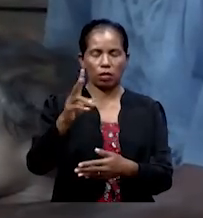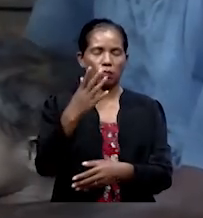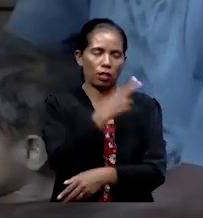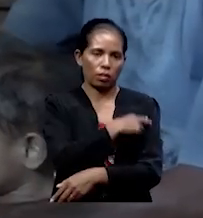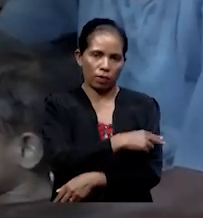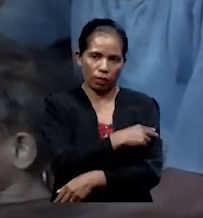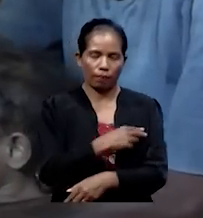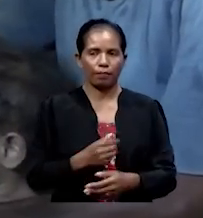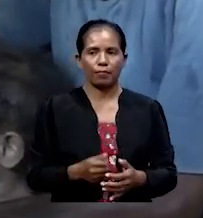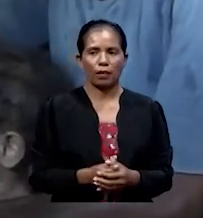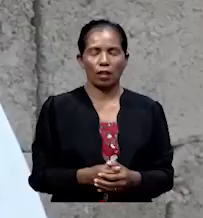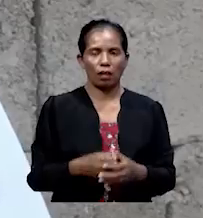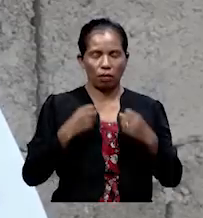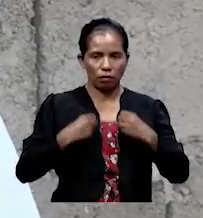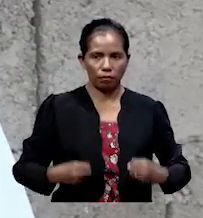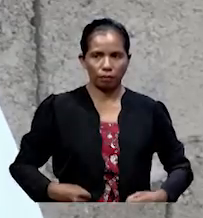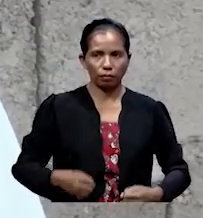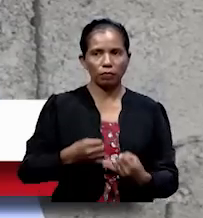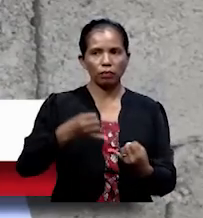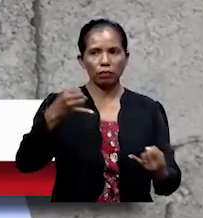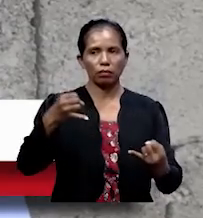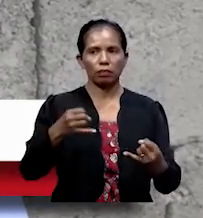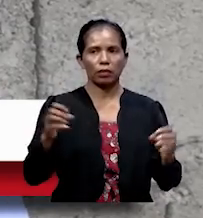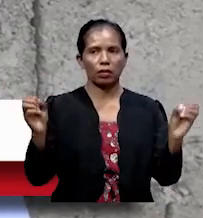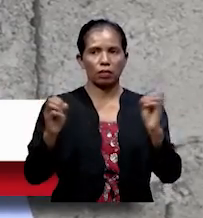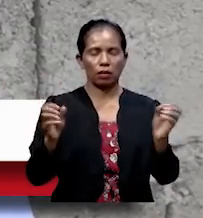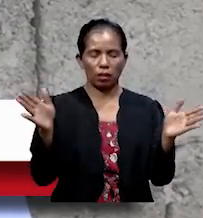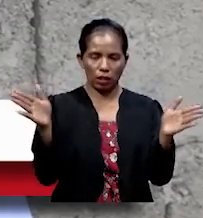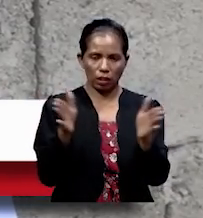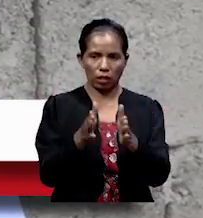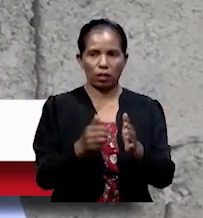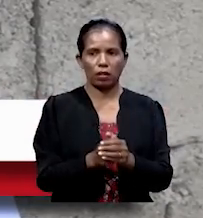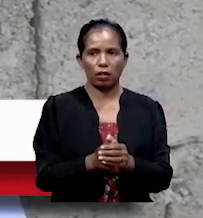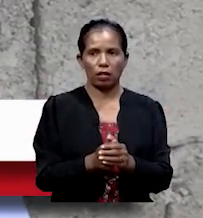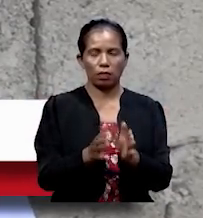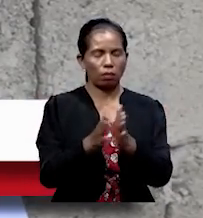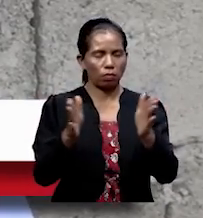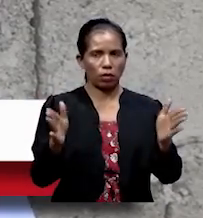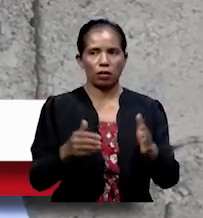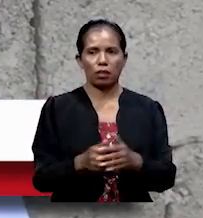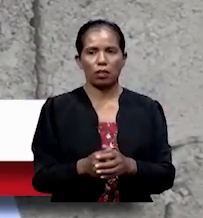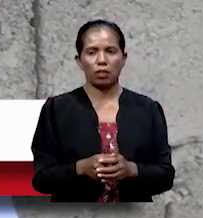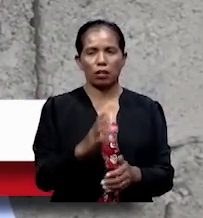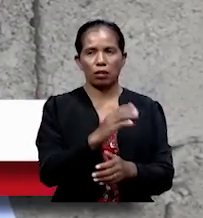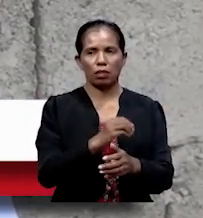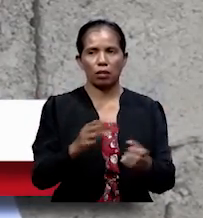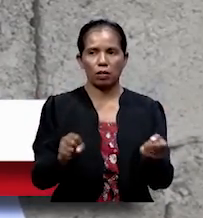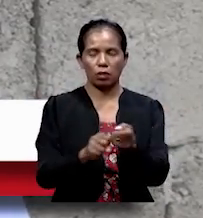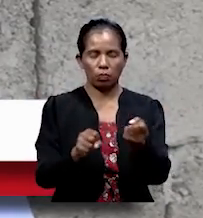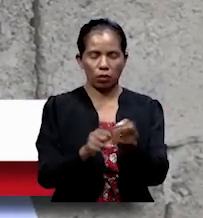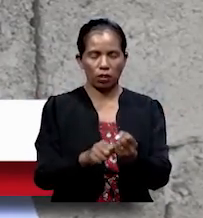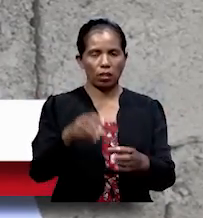tratamento. Malnutrisi ne la os buat tidak be ma be aspek kikuang eh buat luang ida. Faktor barak ma kontribui